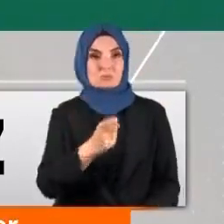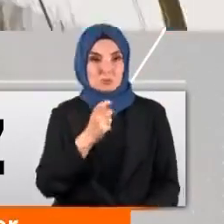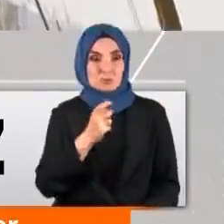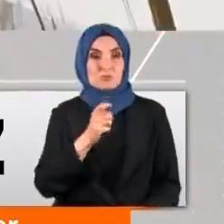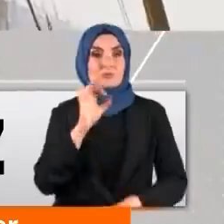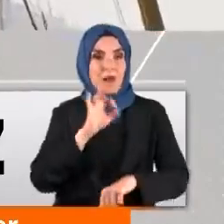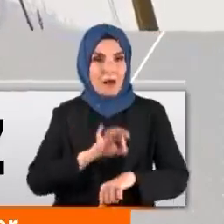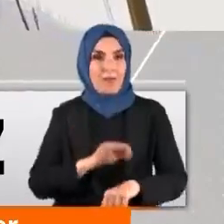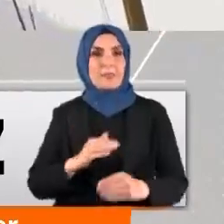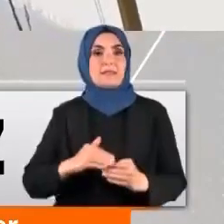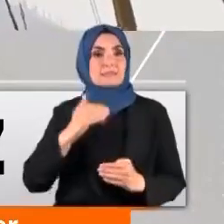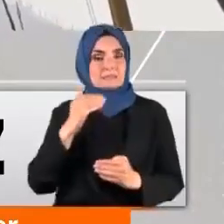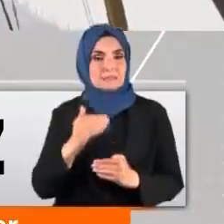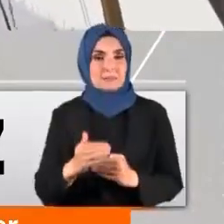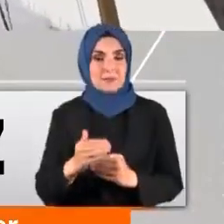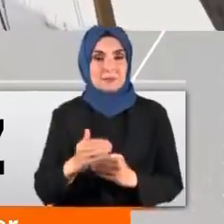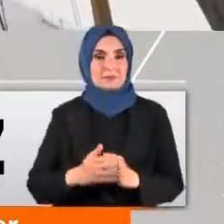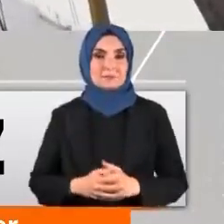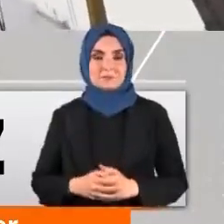andan itibaren